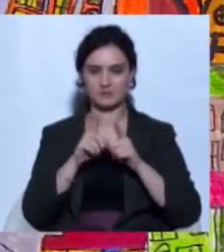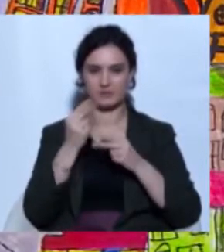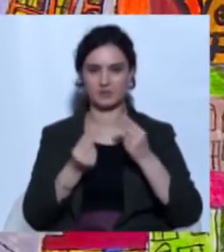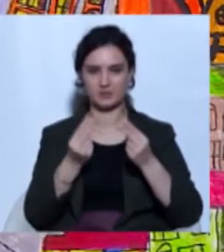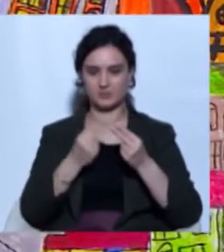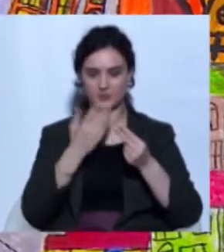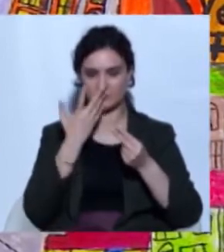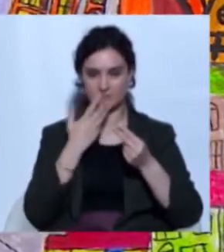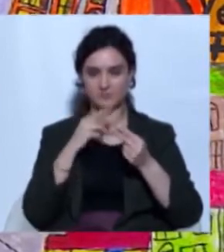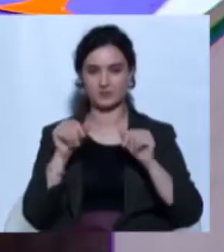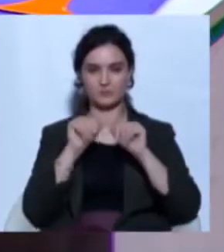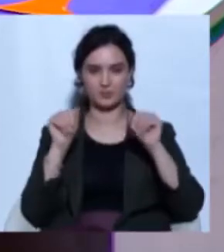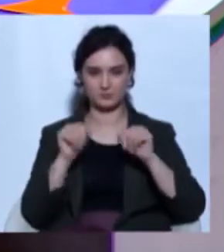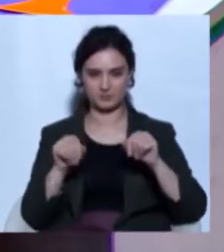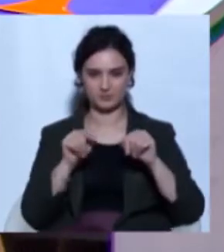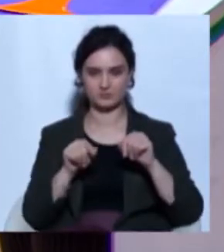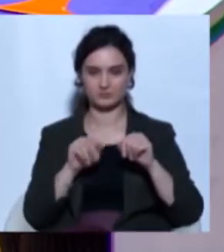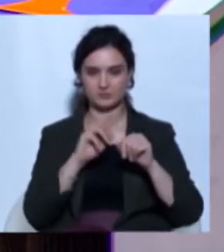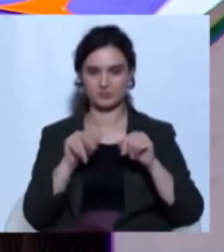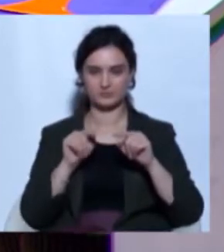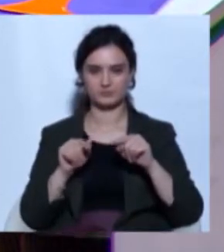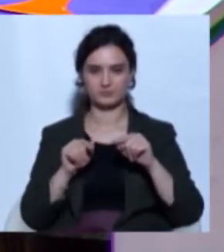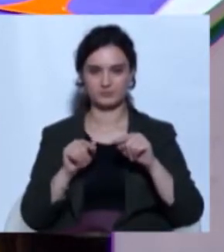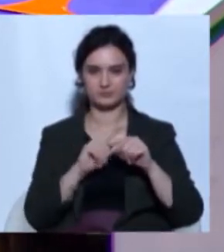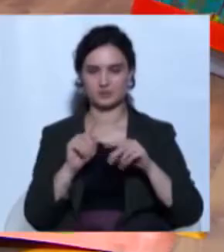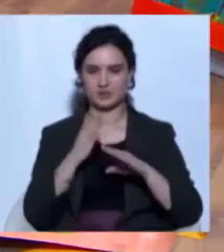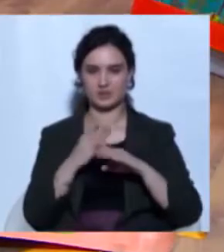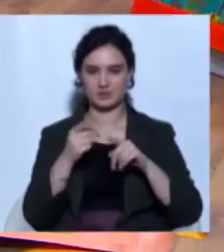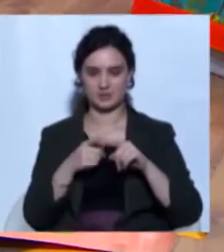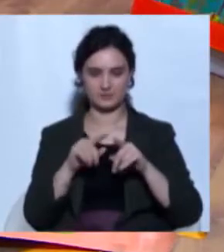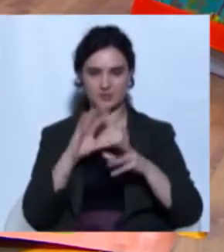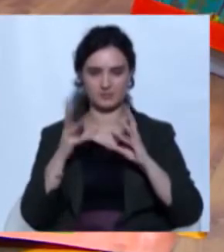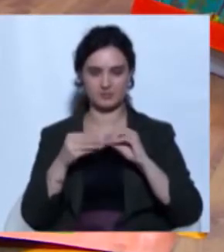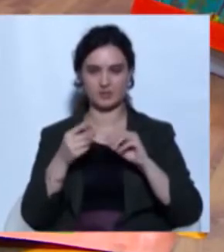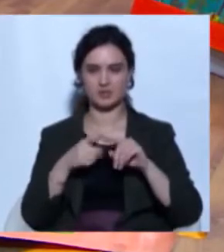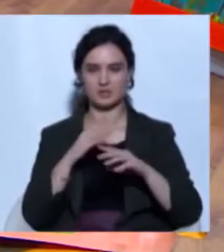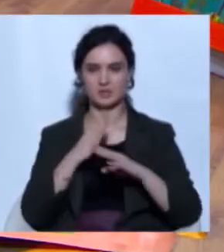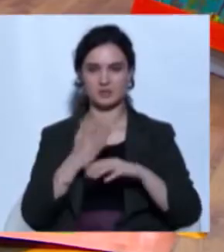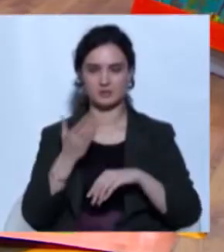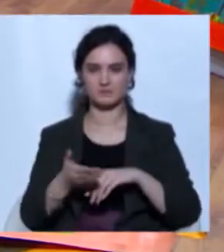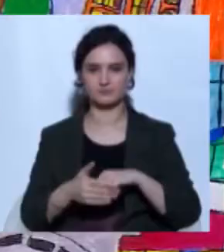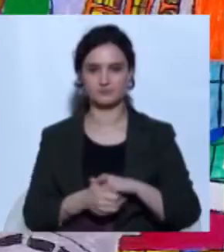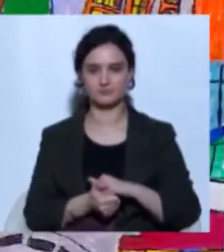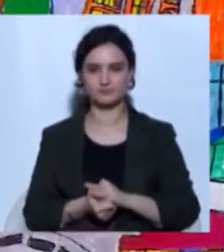ვითამაშოთ ფერით და ფორმით. Და რა არის ხეს ყველაფერი? ეს არის